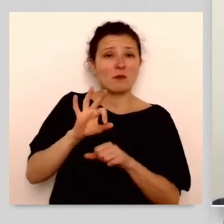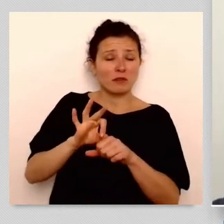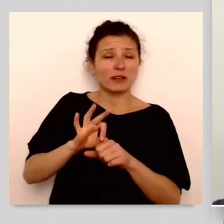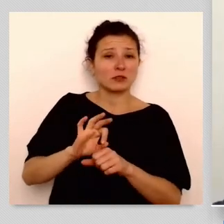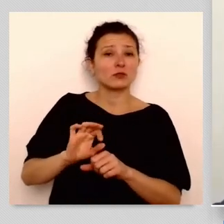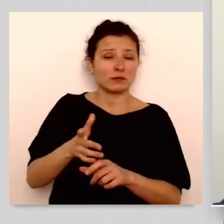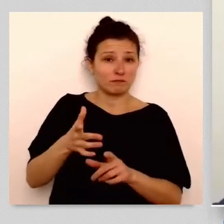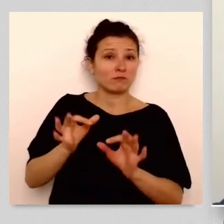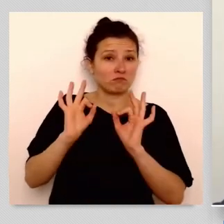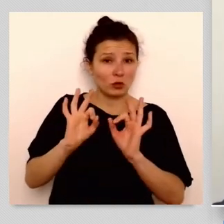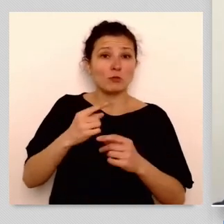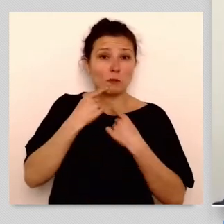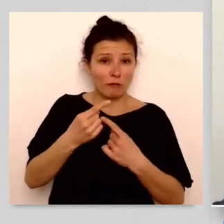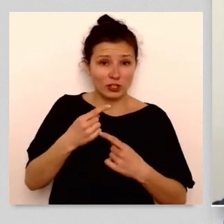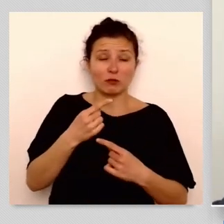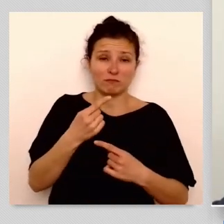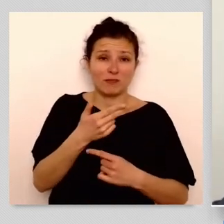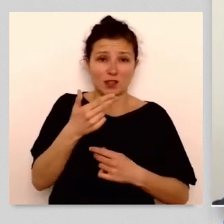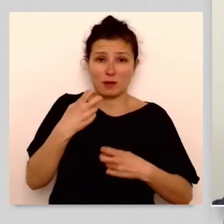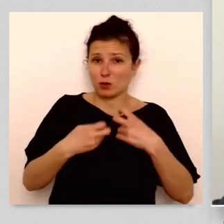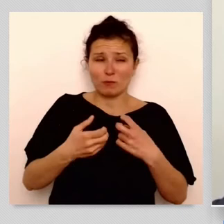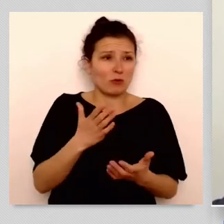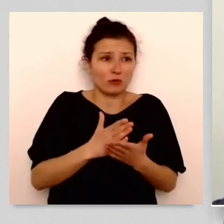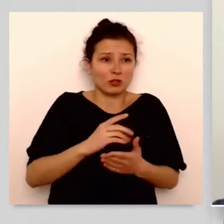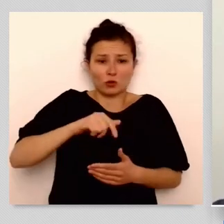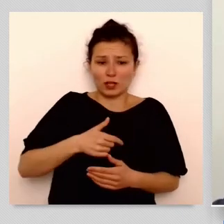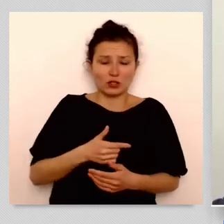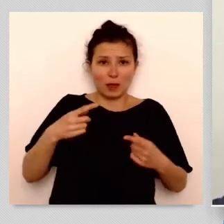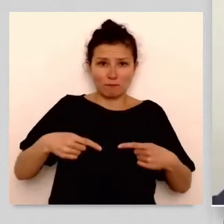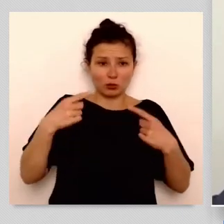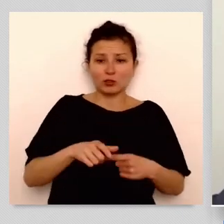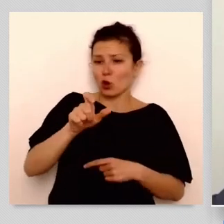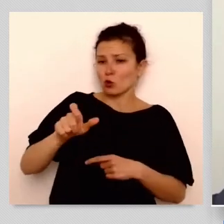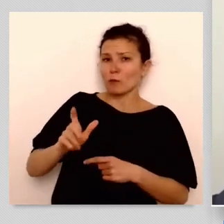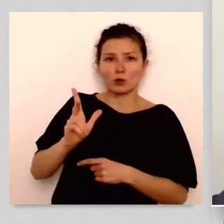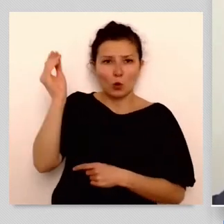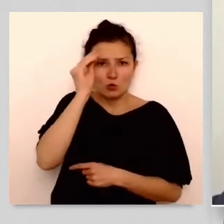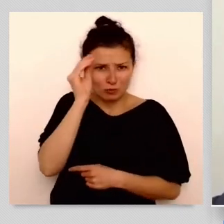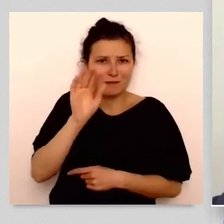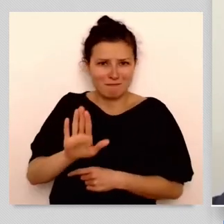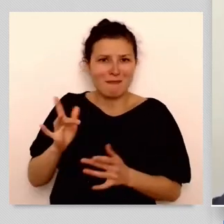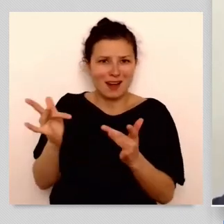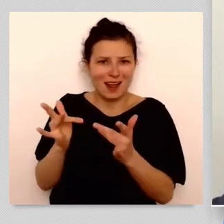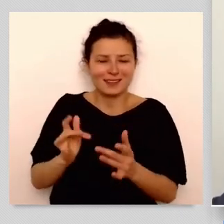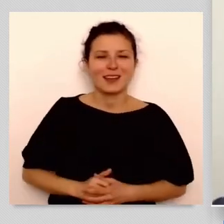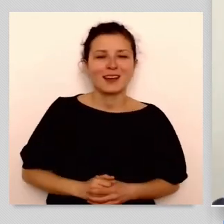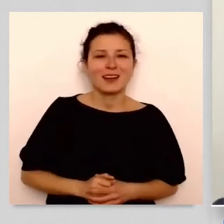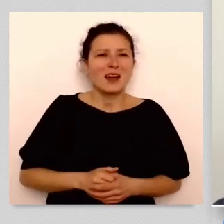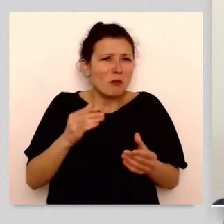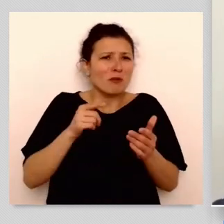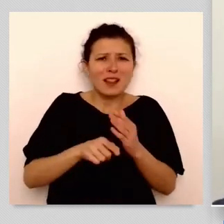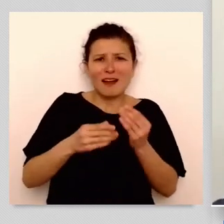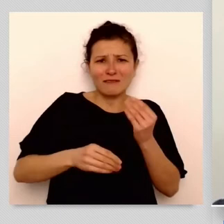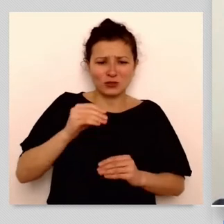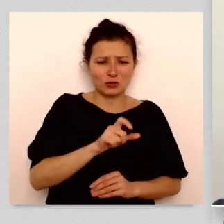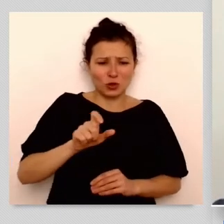tylko nasze przekonanie, że uczeni mają rację, bo myślę, że dla większości z nas to jest jasne, że